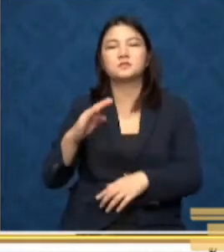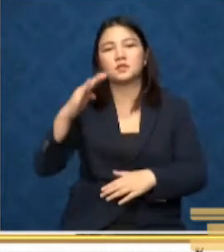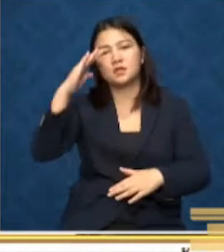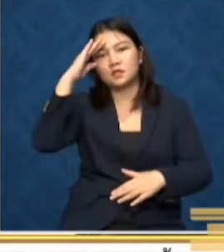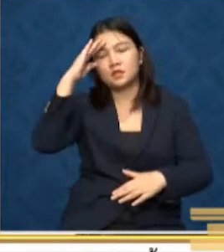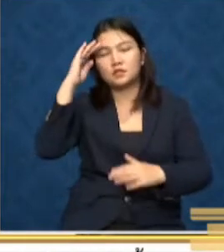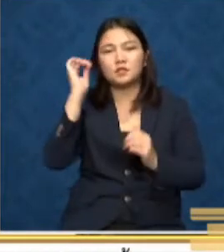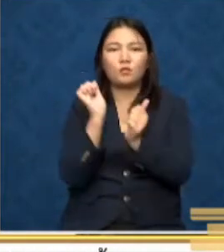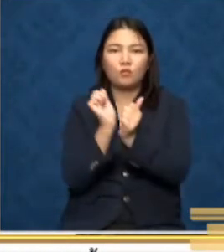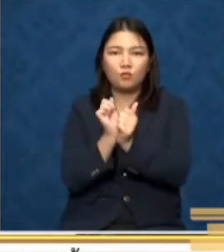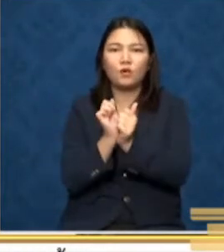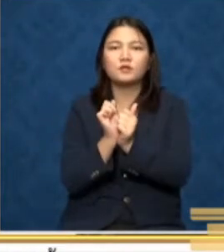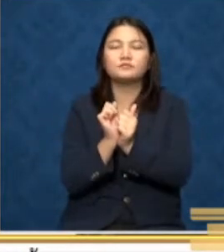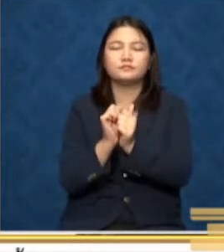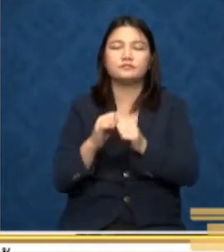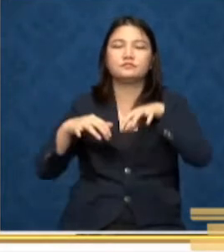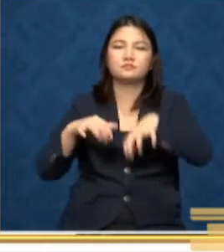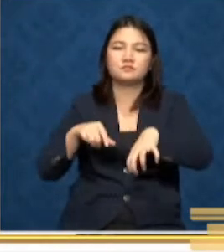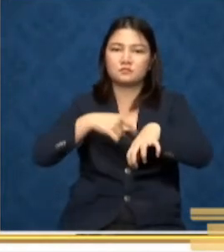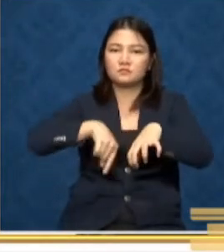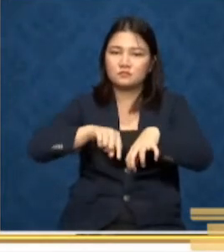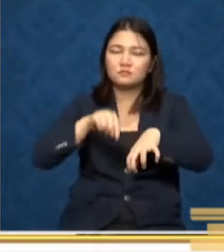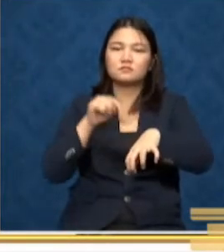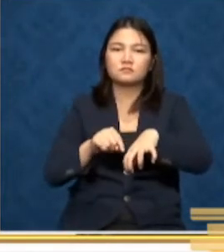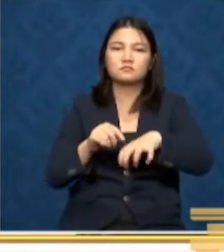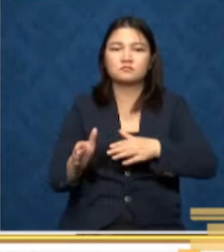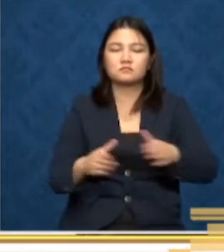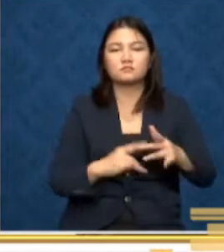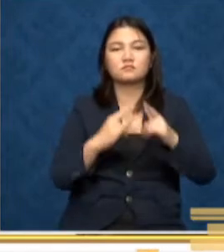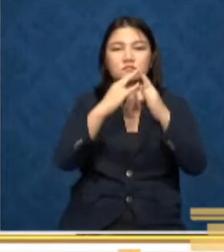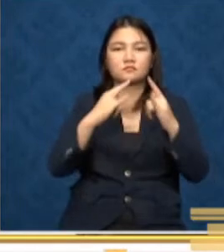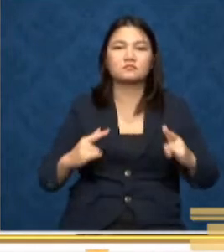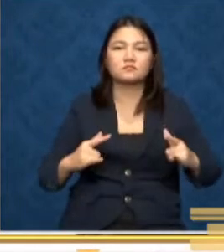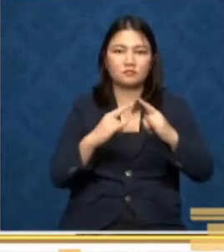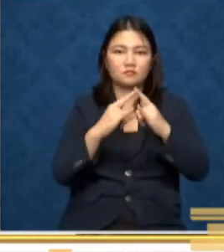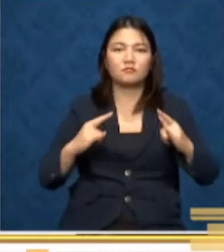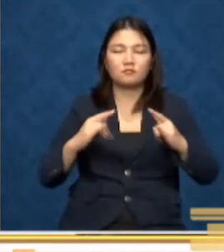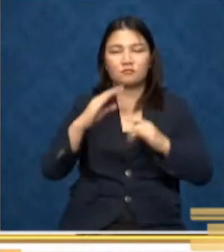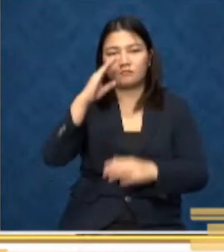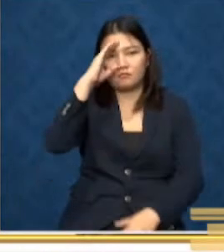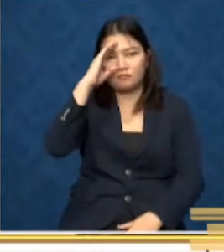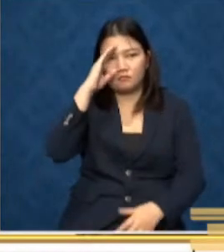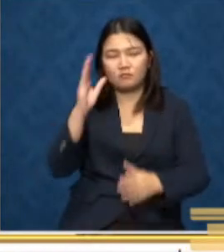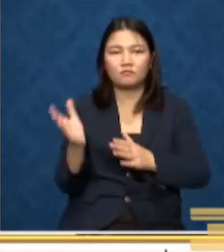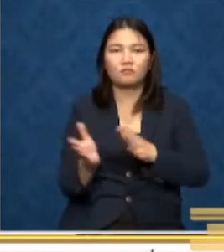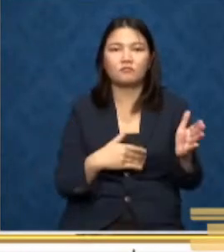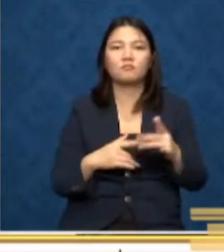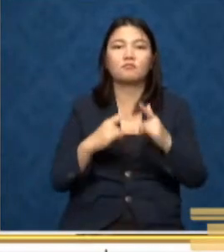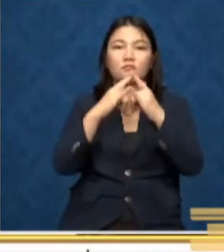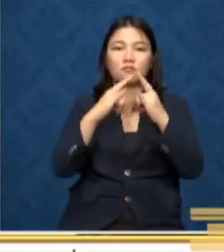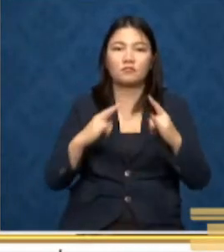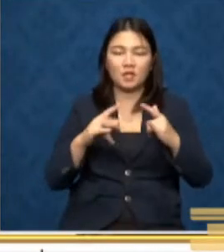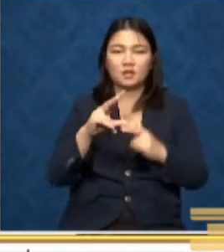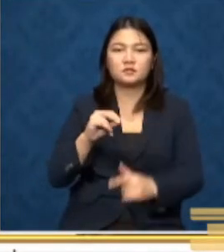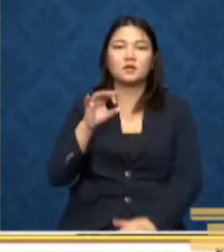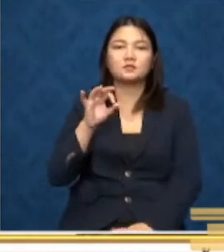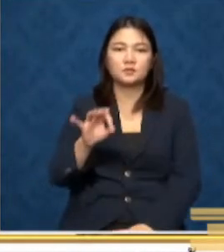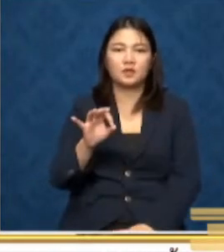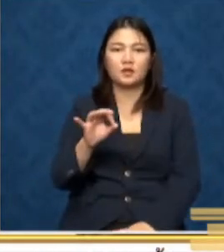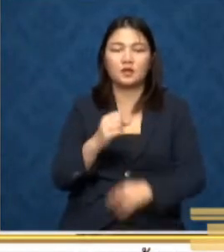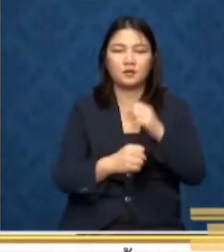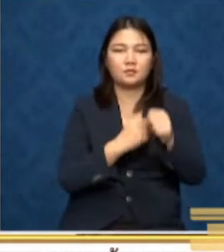ภาค9กศทศ15ค่ายทหารพรานบางส่วนกลางค่ายฉกชก39ตั้ง